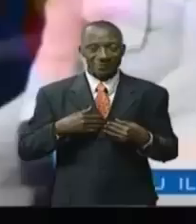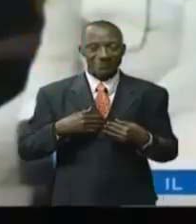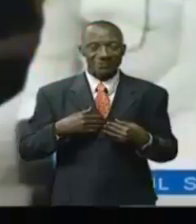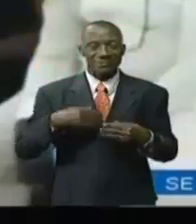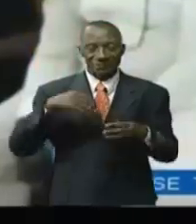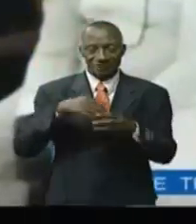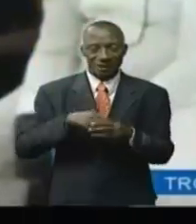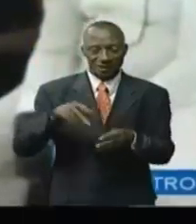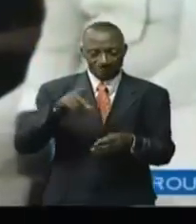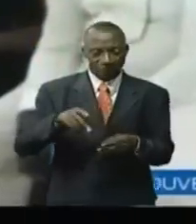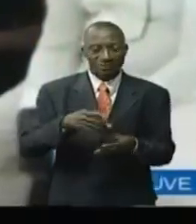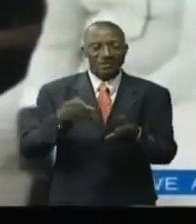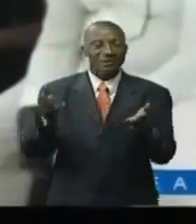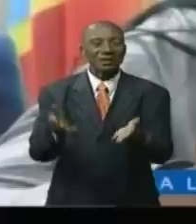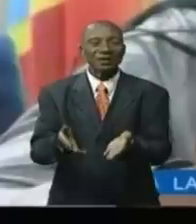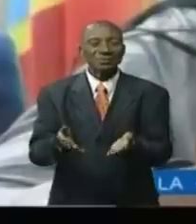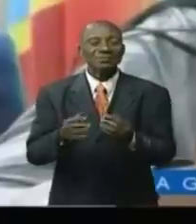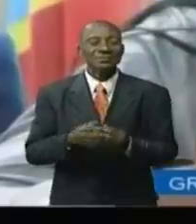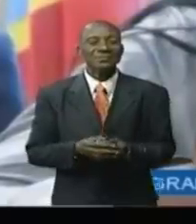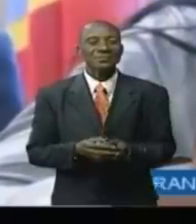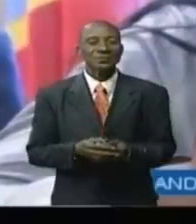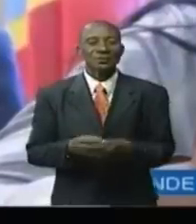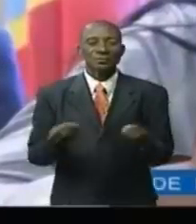la vente de médicaments par des charlatans.